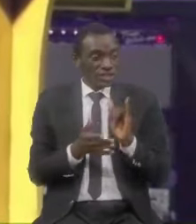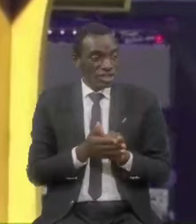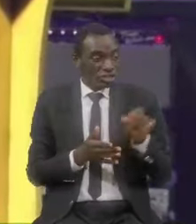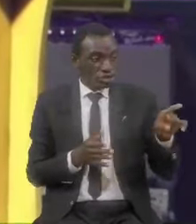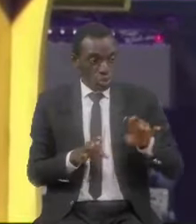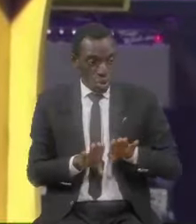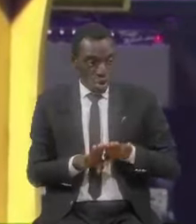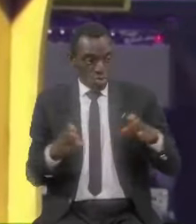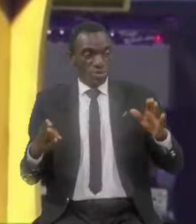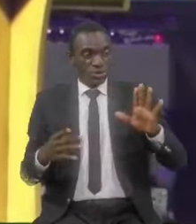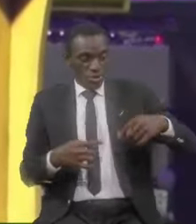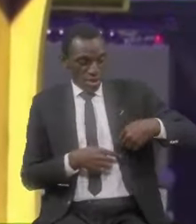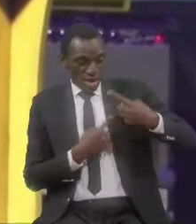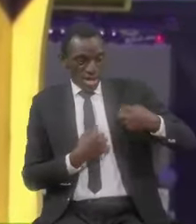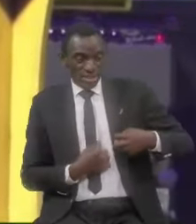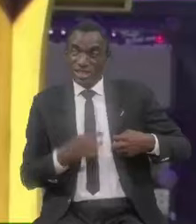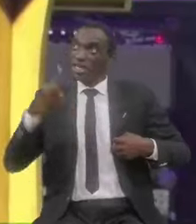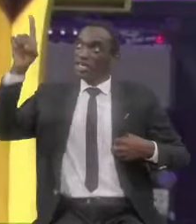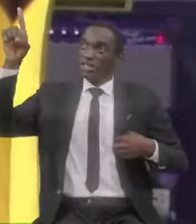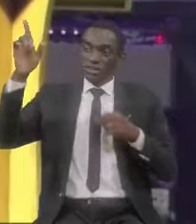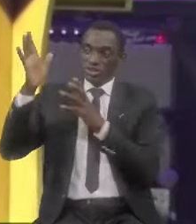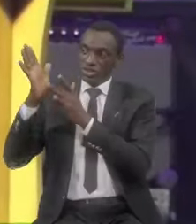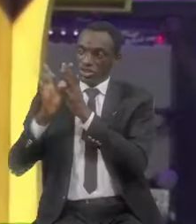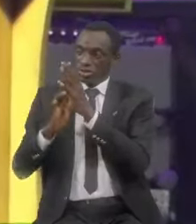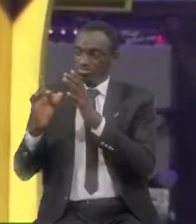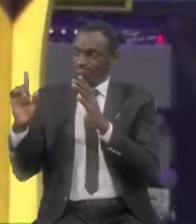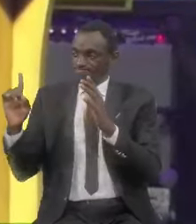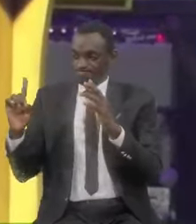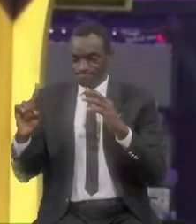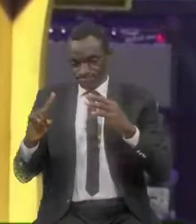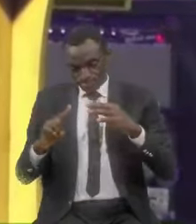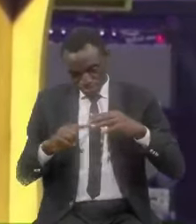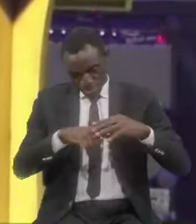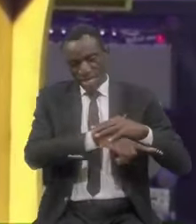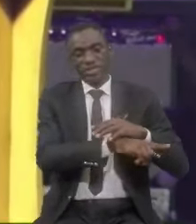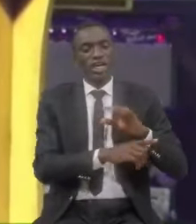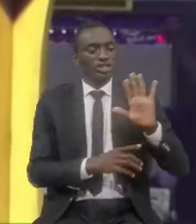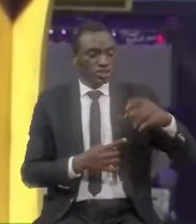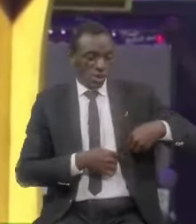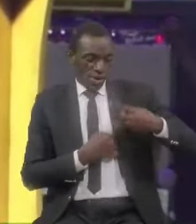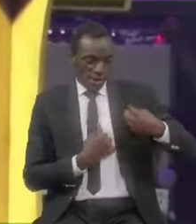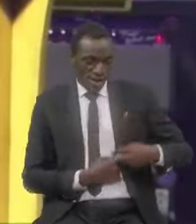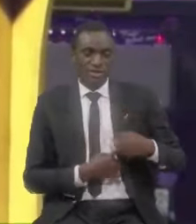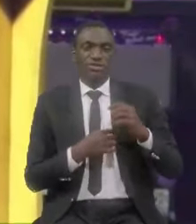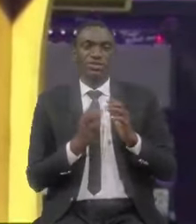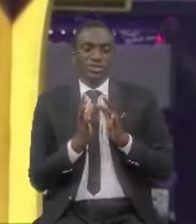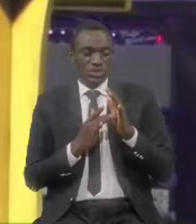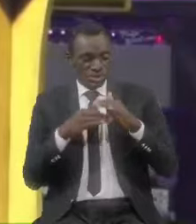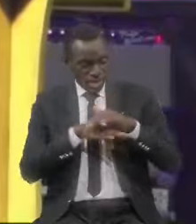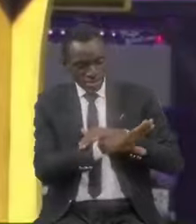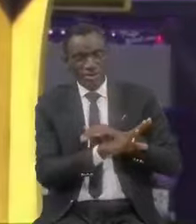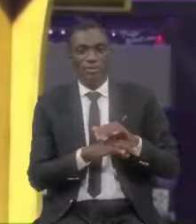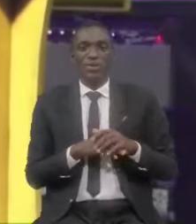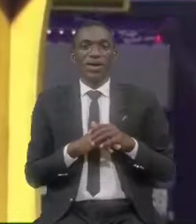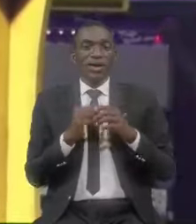La particularité de Christ est que quand tu ouvres la porte de ton cœur, il entre et